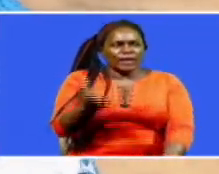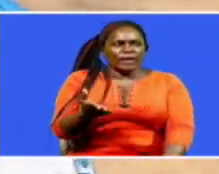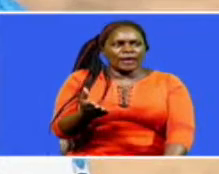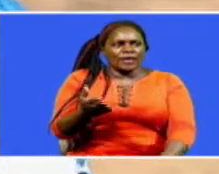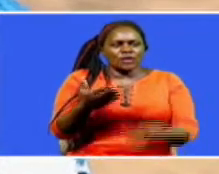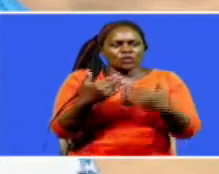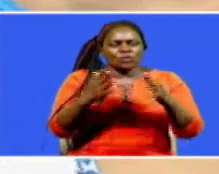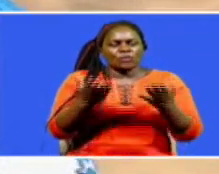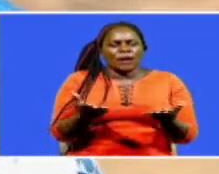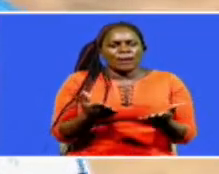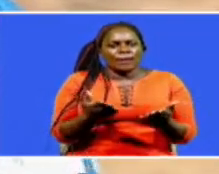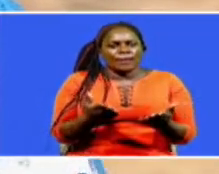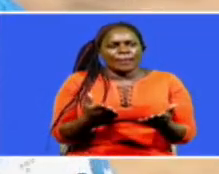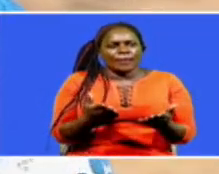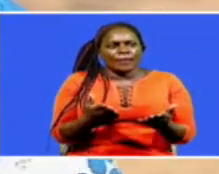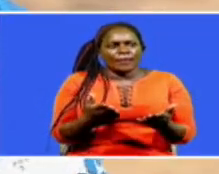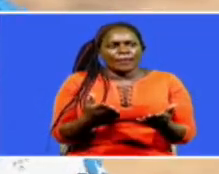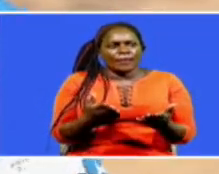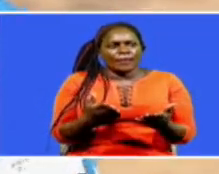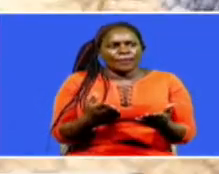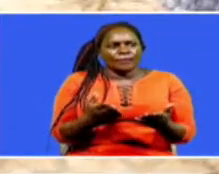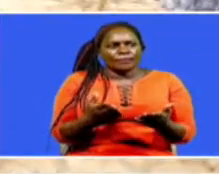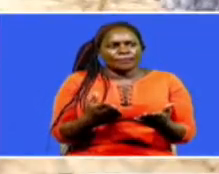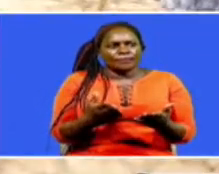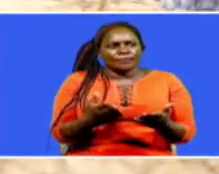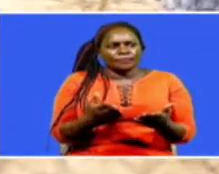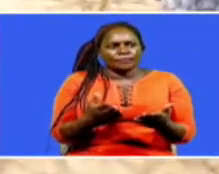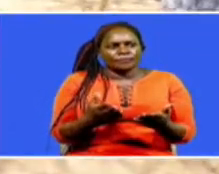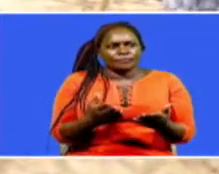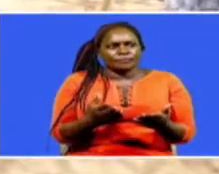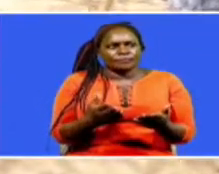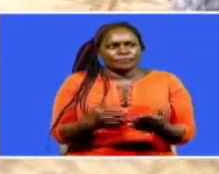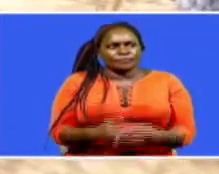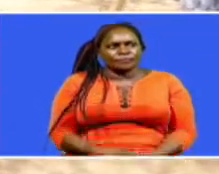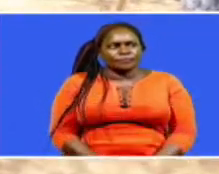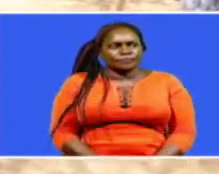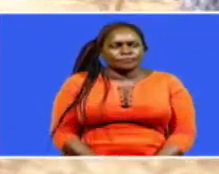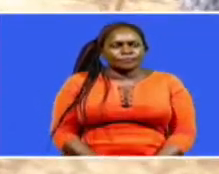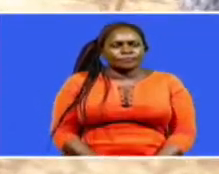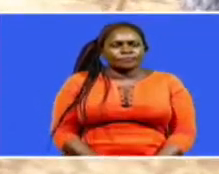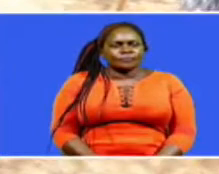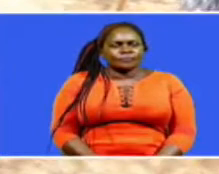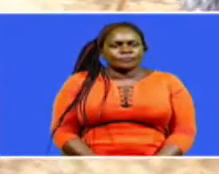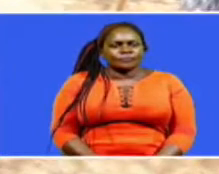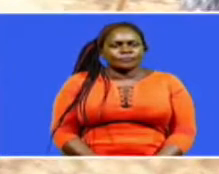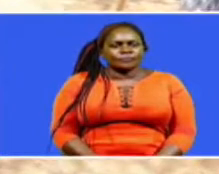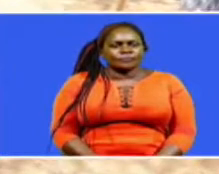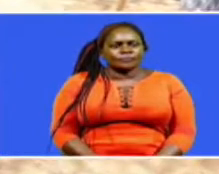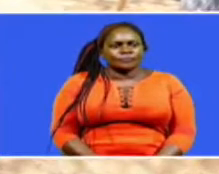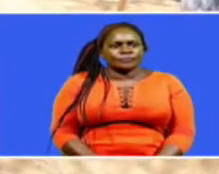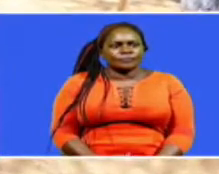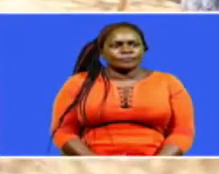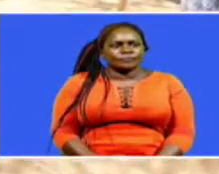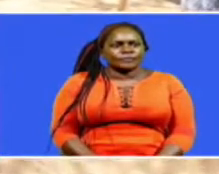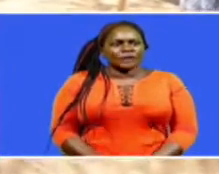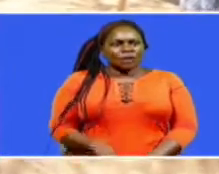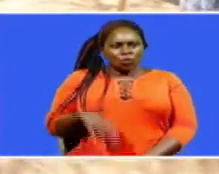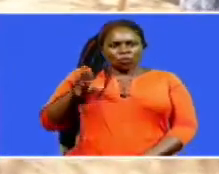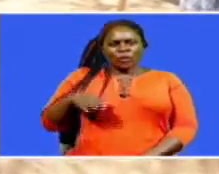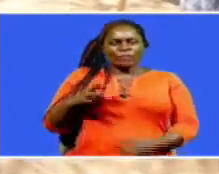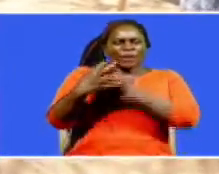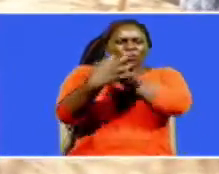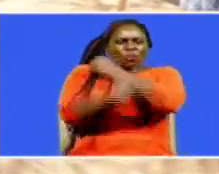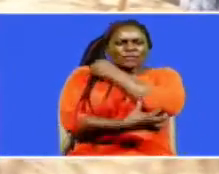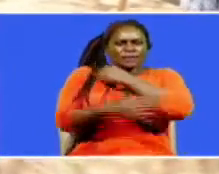itaisha haraka, na kama tunaficha haiwezi isha. Mtoto akihitaji kitu ama kitabu ama kalamu anauliza nani? Women have been the